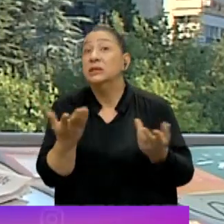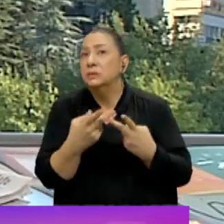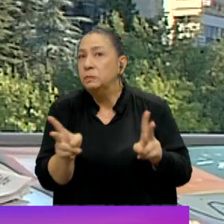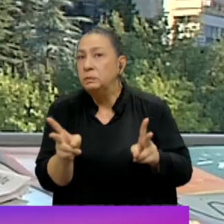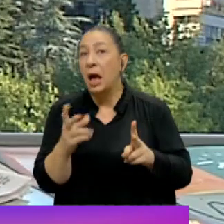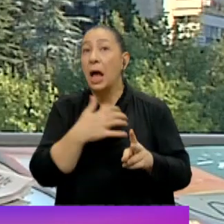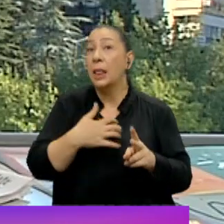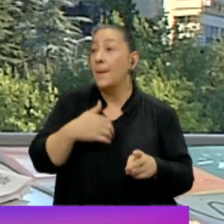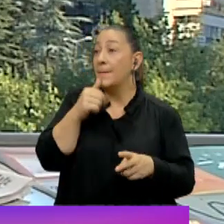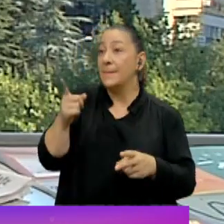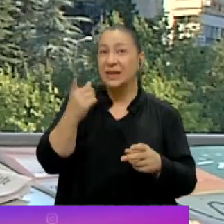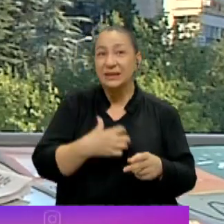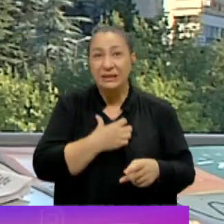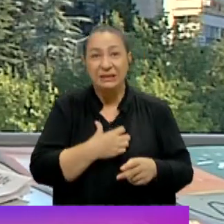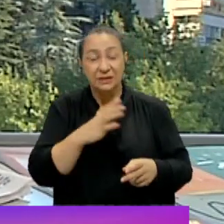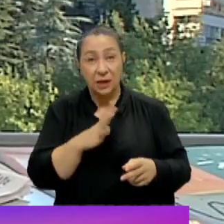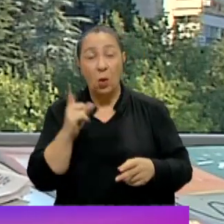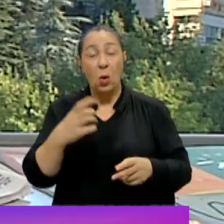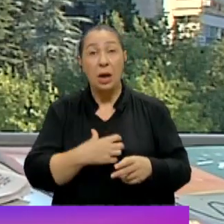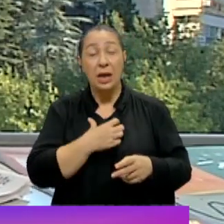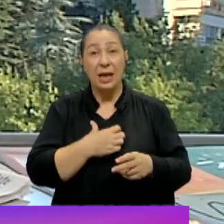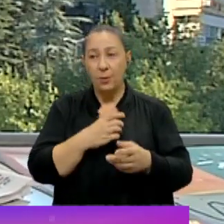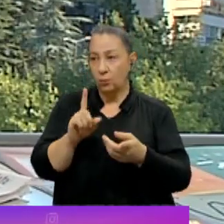açacağız? Velilerde bir kaygı da var. O kaygıyı da